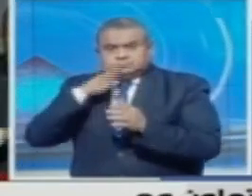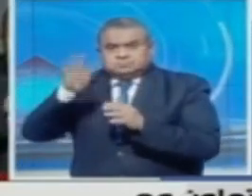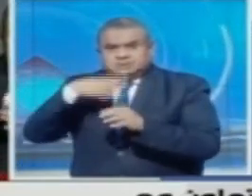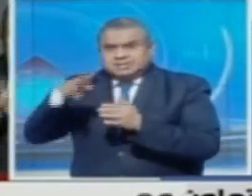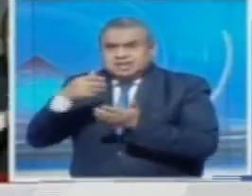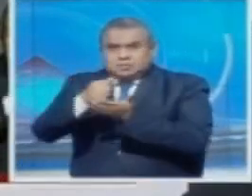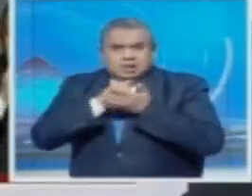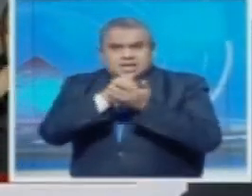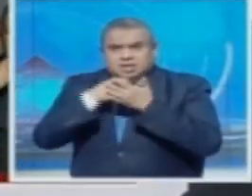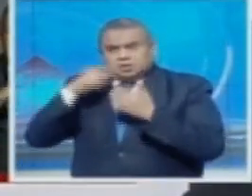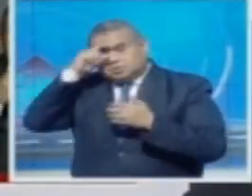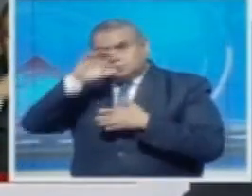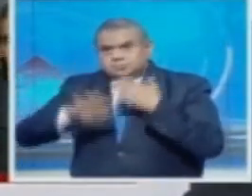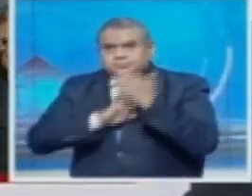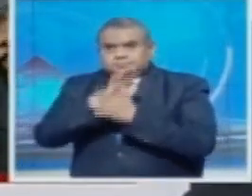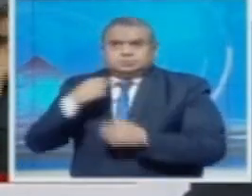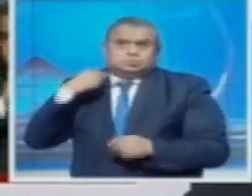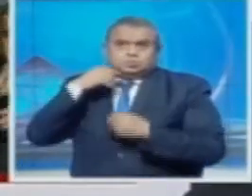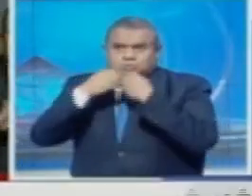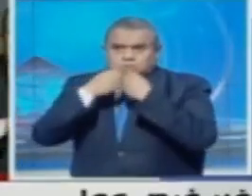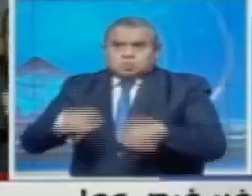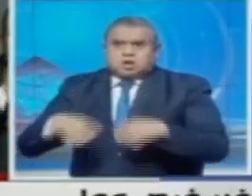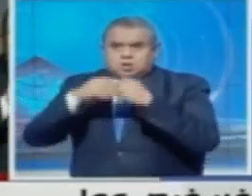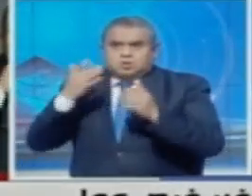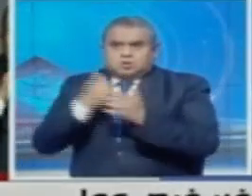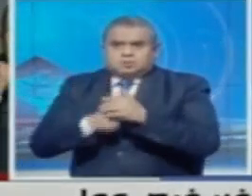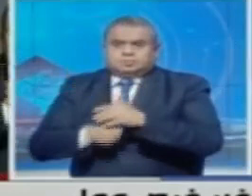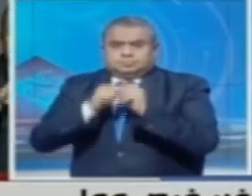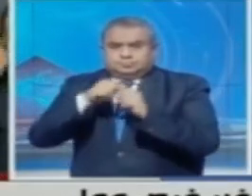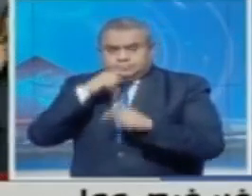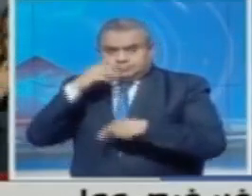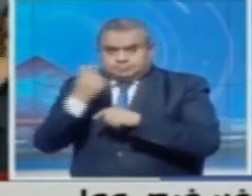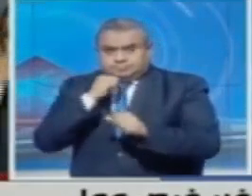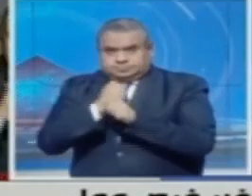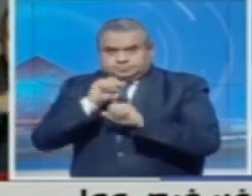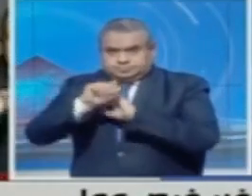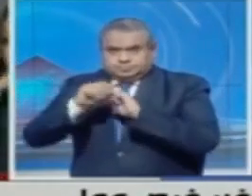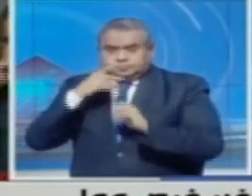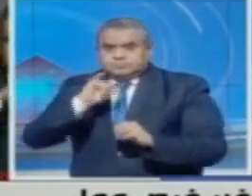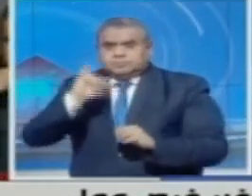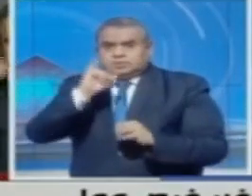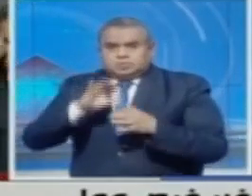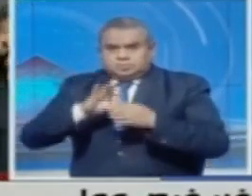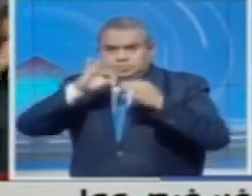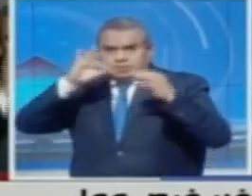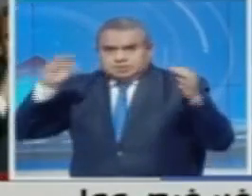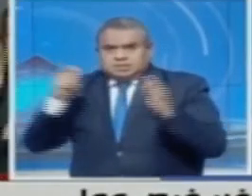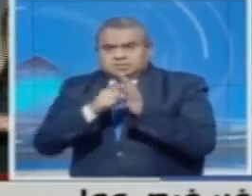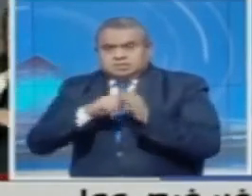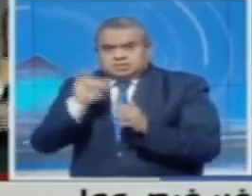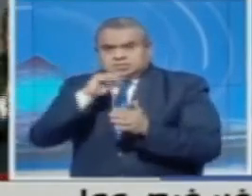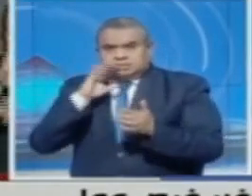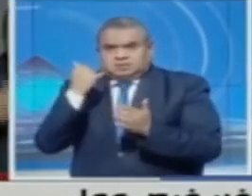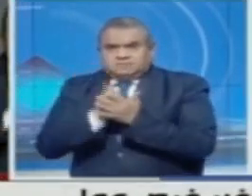التنموية وتعظم المشروطيات المقترنة بها. هنا أيضا مهم قوي أن أنا أقول في النقطة دي أن